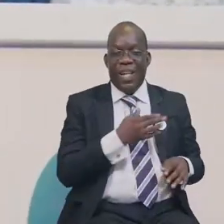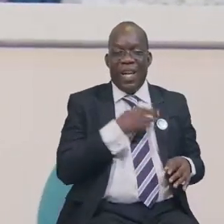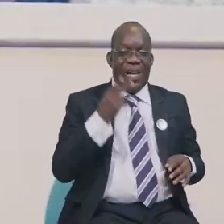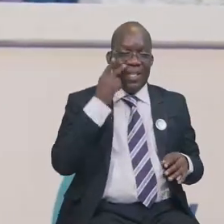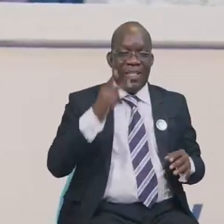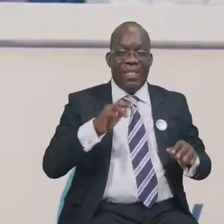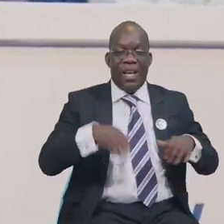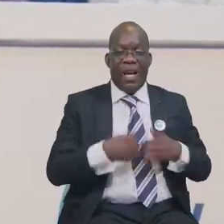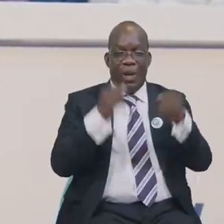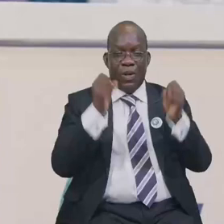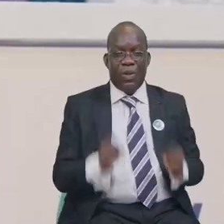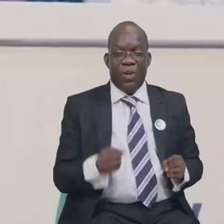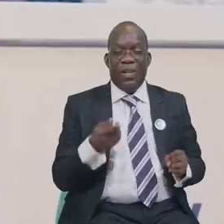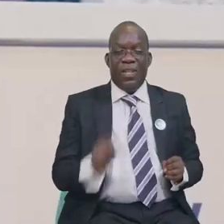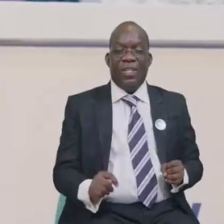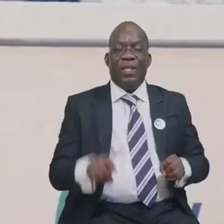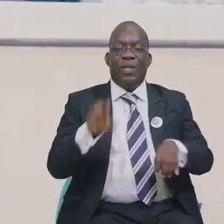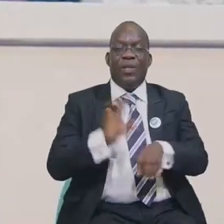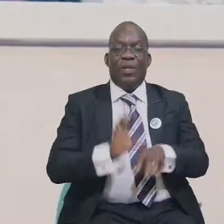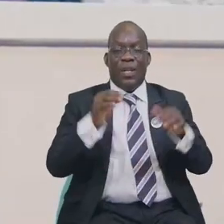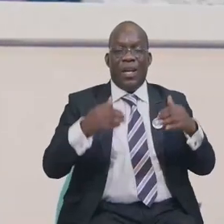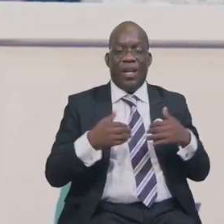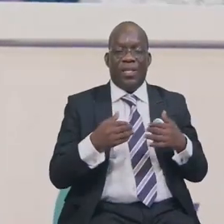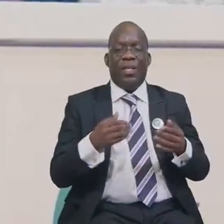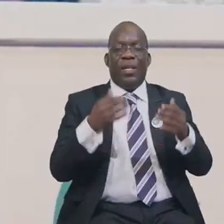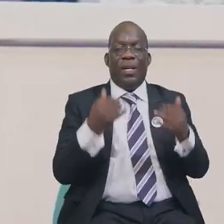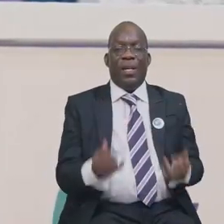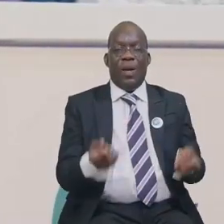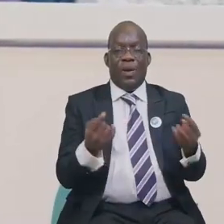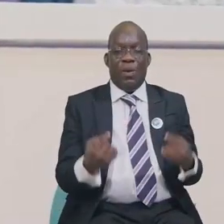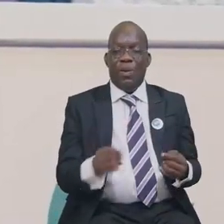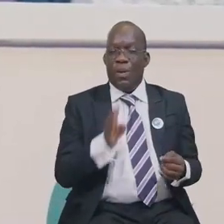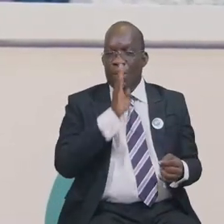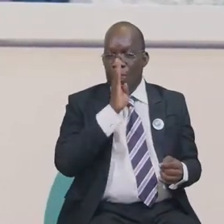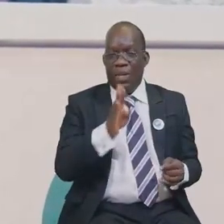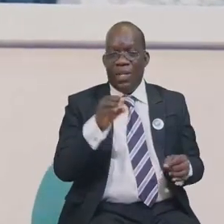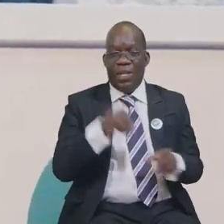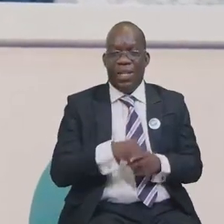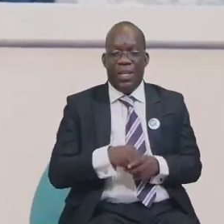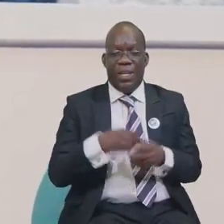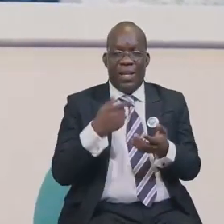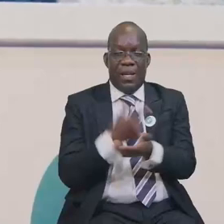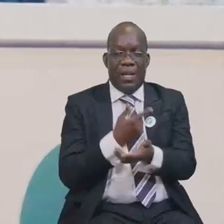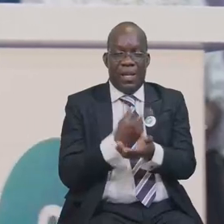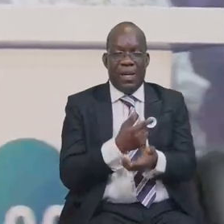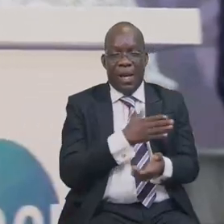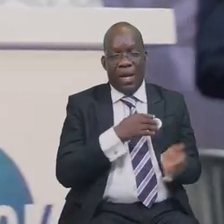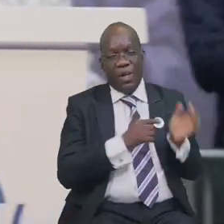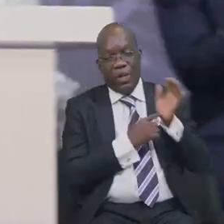combien l'Église méthodiste est devenue forte, étant au Ghana et